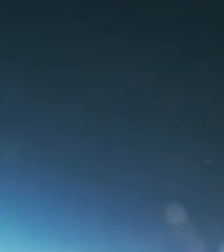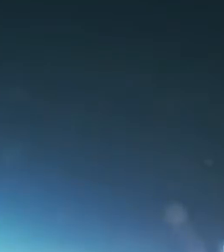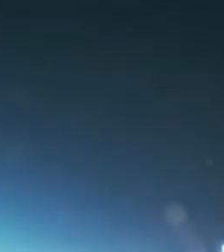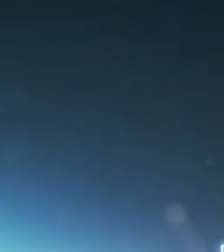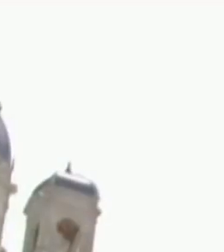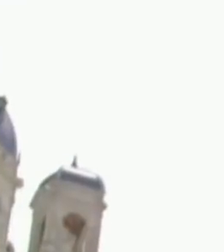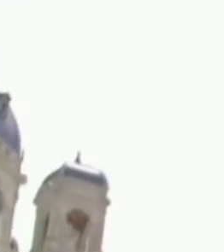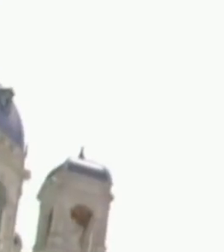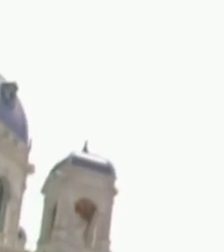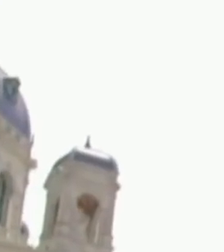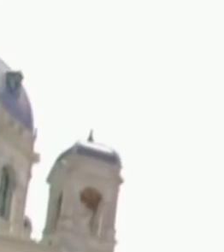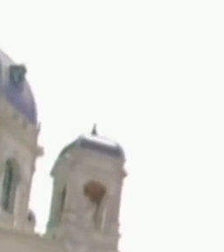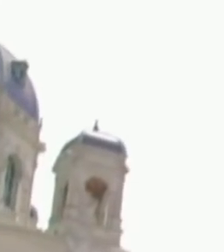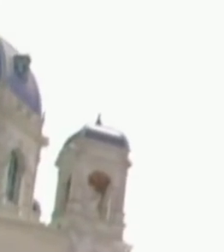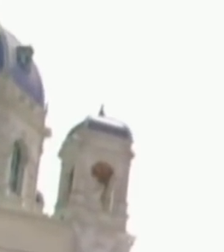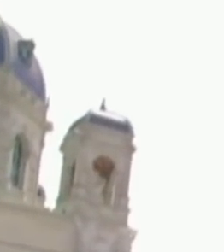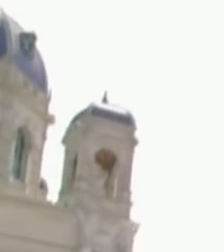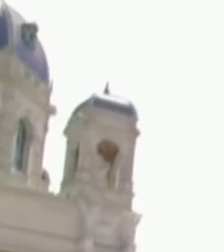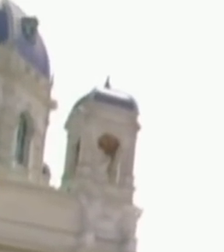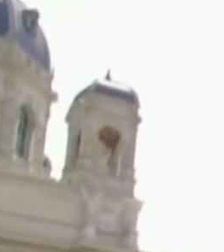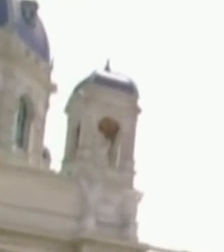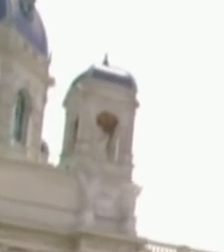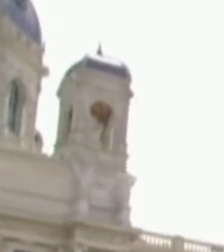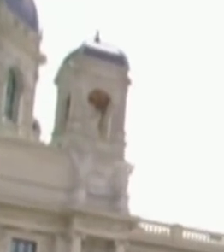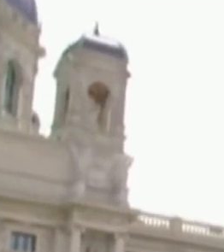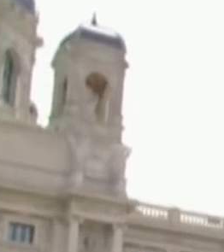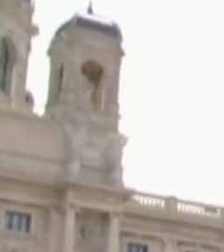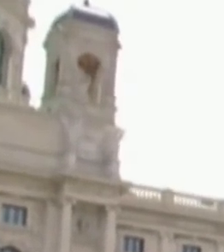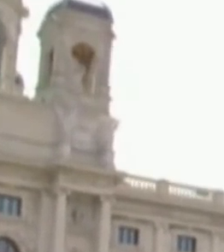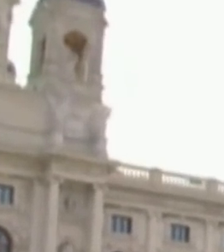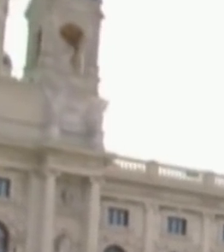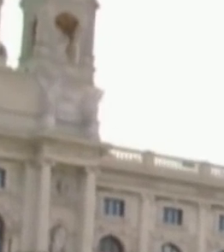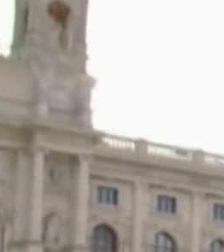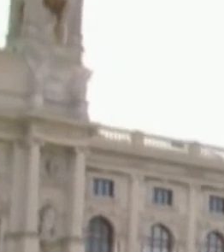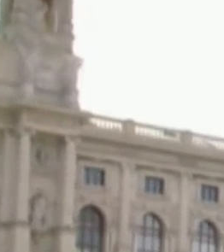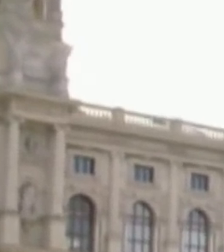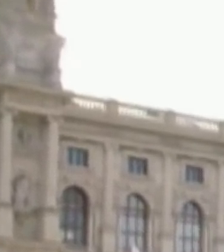Hello and welcome to Futureproof, where we look at how advances in science and